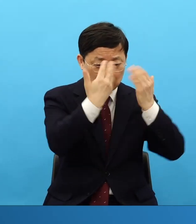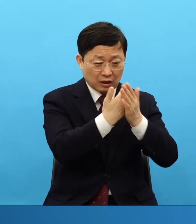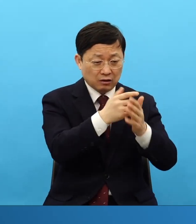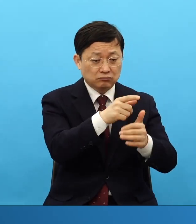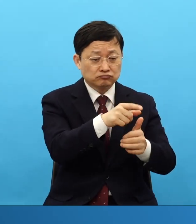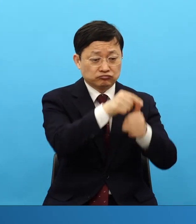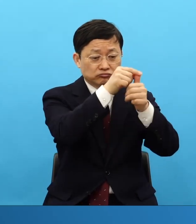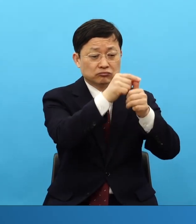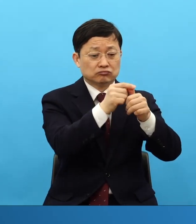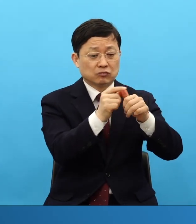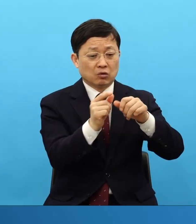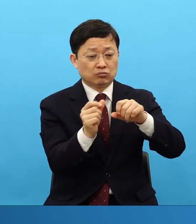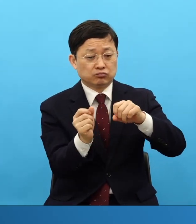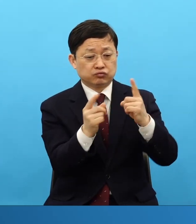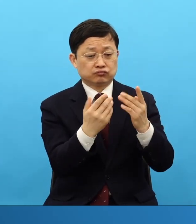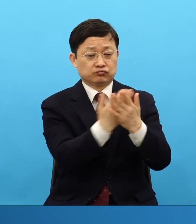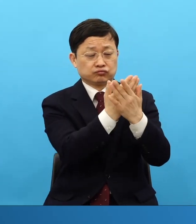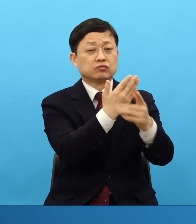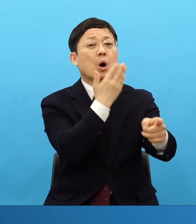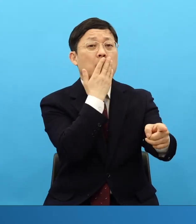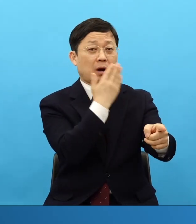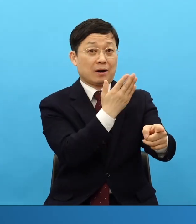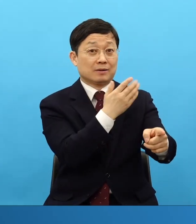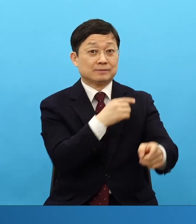왜 그렇습니까? Why is that?